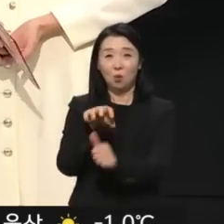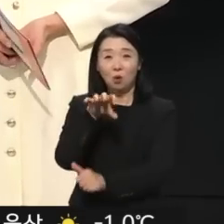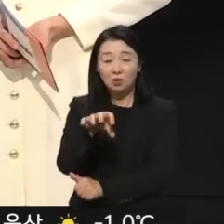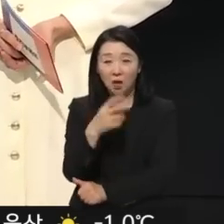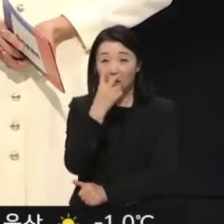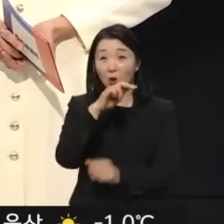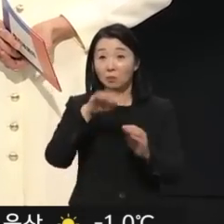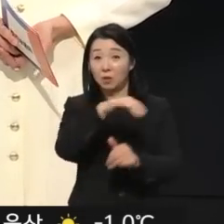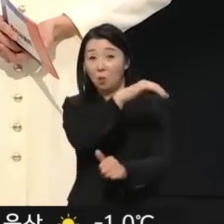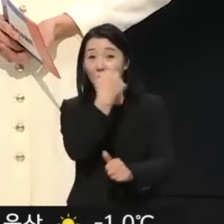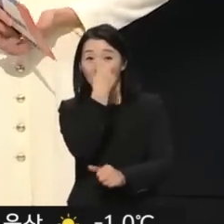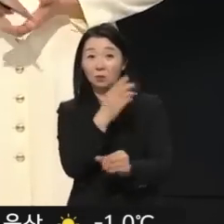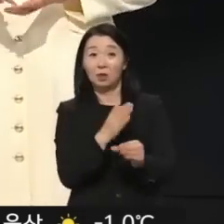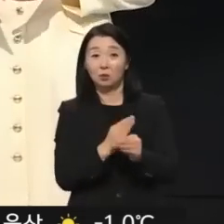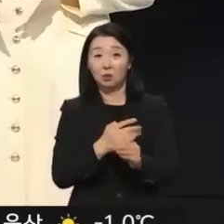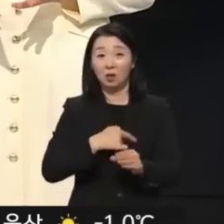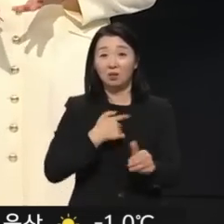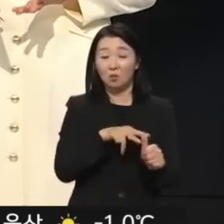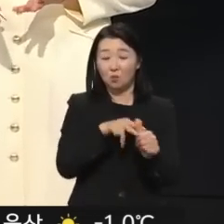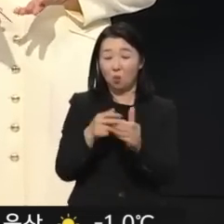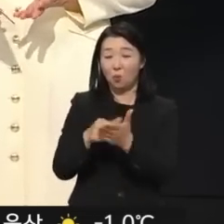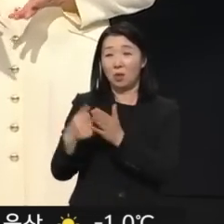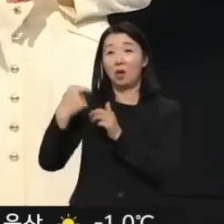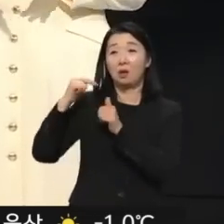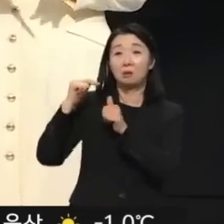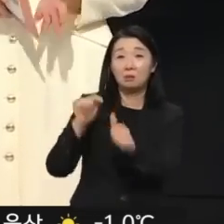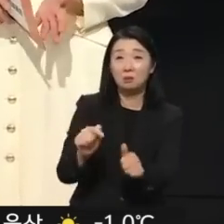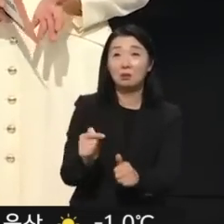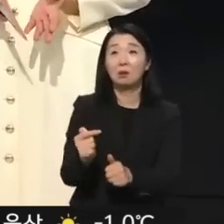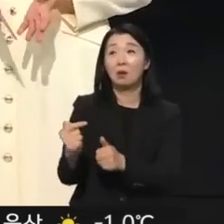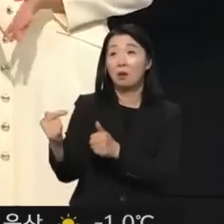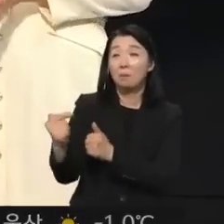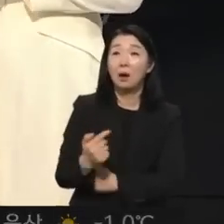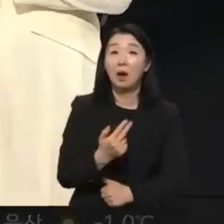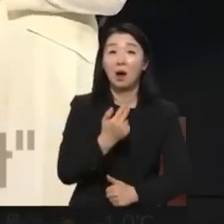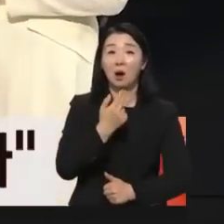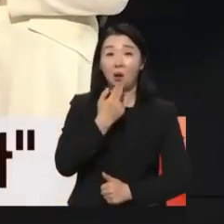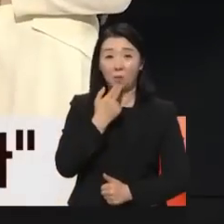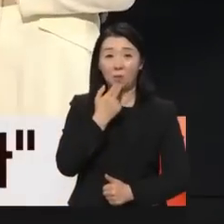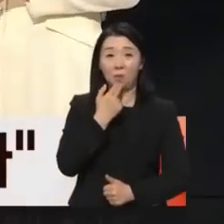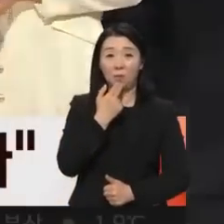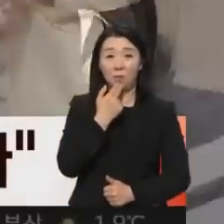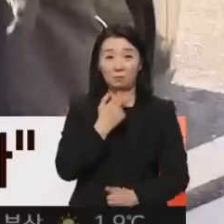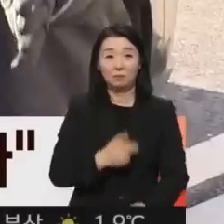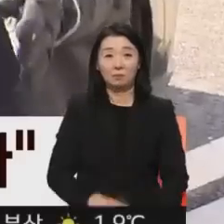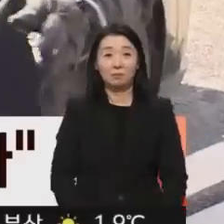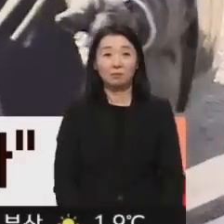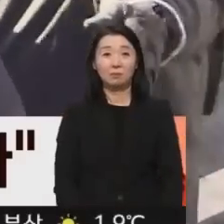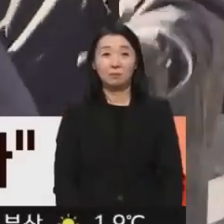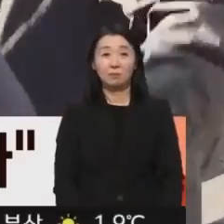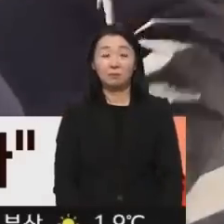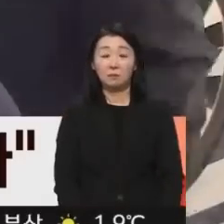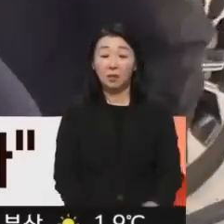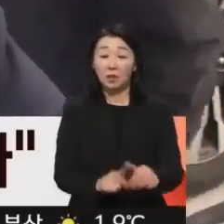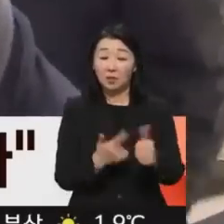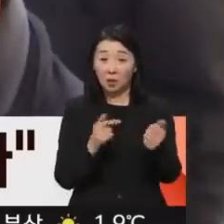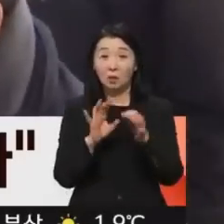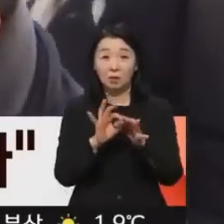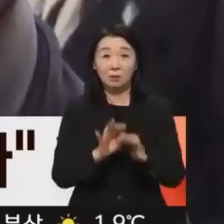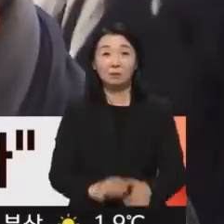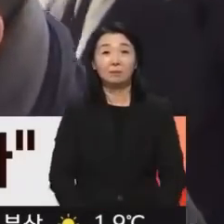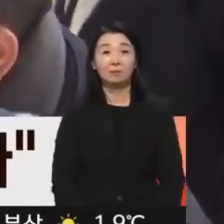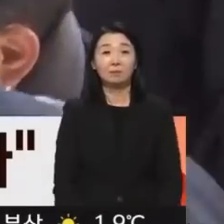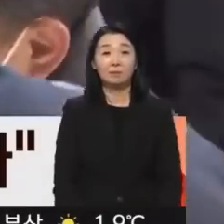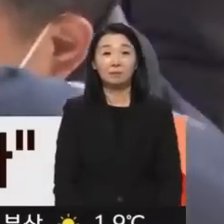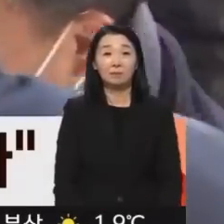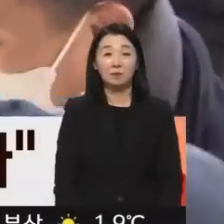나왔죠? 맞습니다. 자신은 첩보 삭제 지시를 받지 않았고 지시를 하지 않았다고 말했는데요. 네, 서해 피격 사건 관련한 내용이죠. 네, 맞습니다.